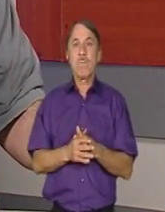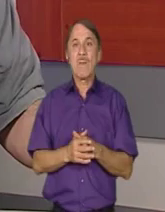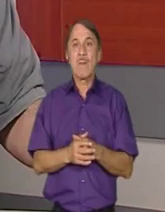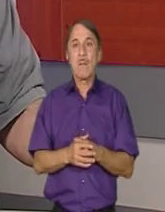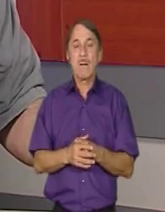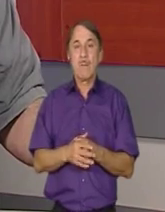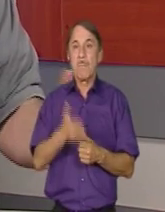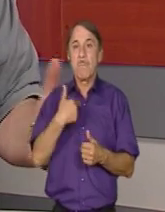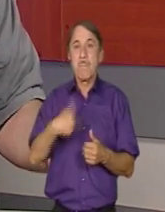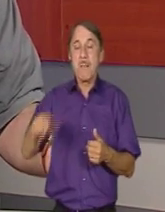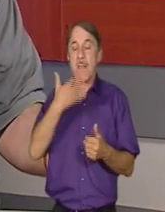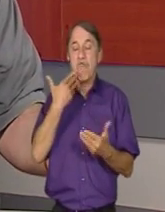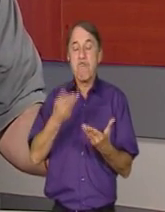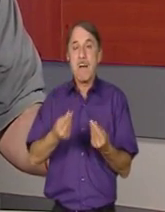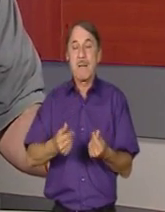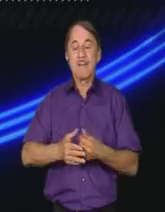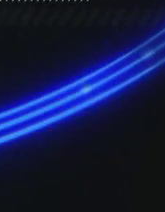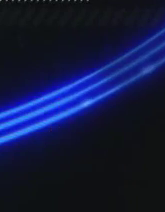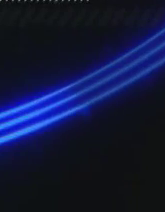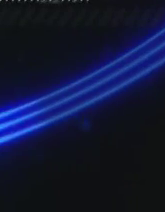piju. Jer nemamo para.